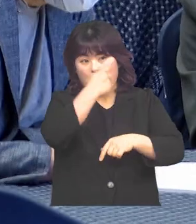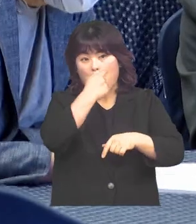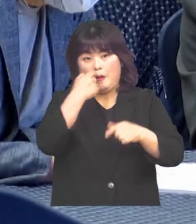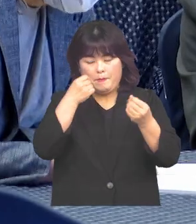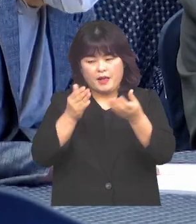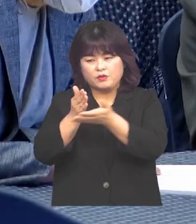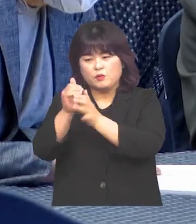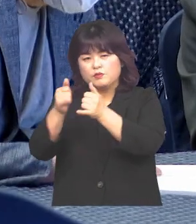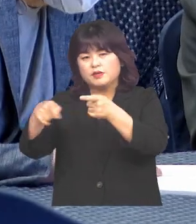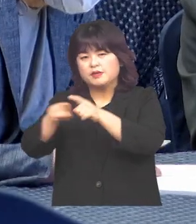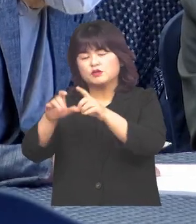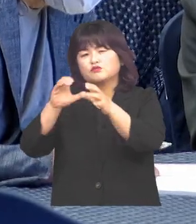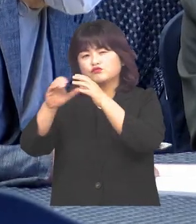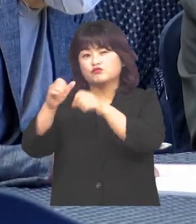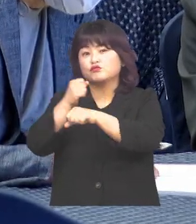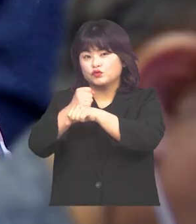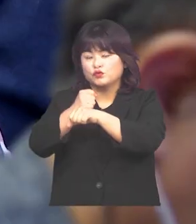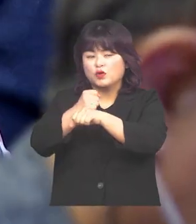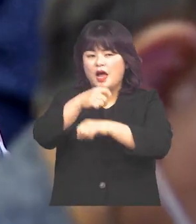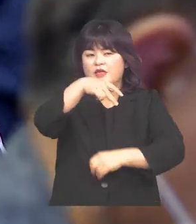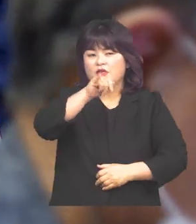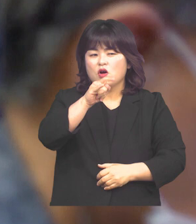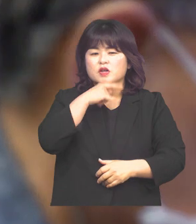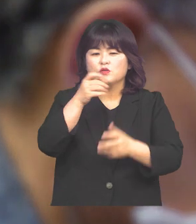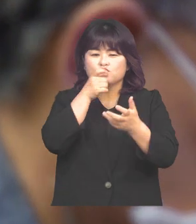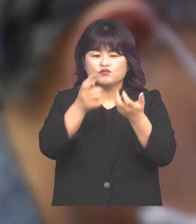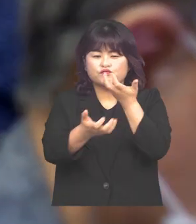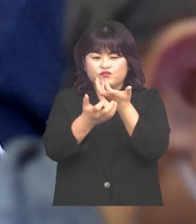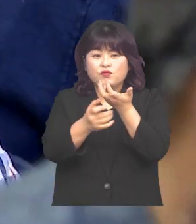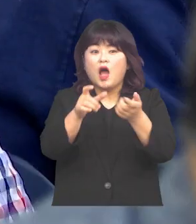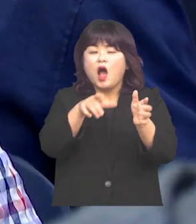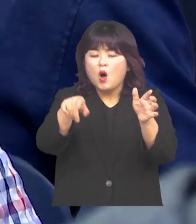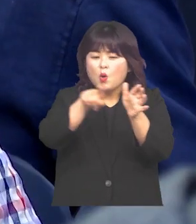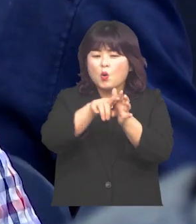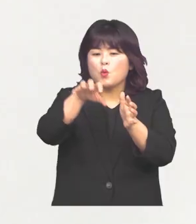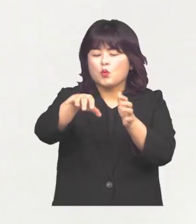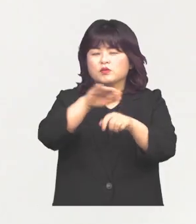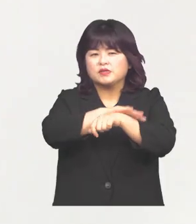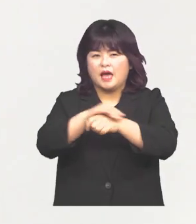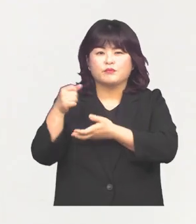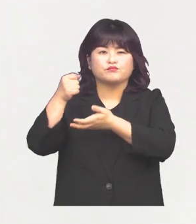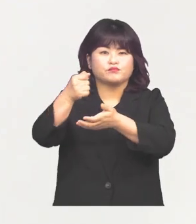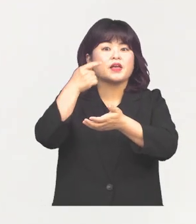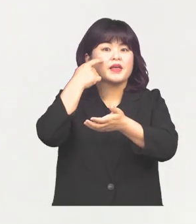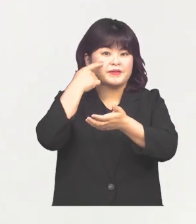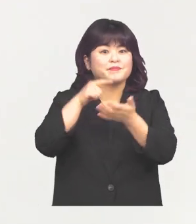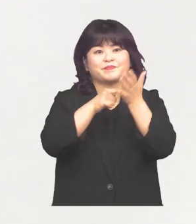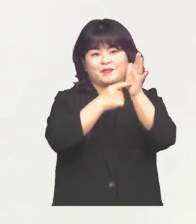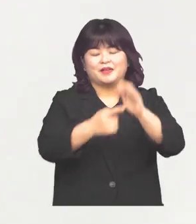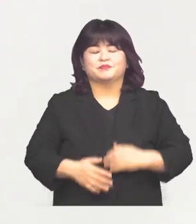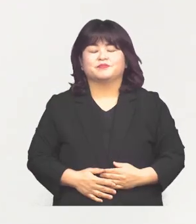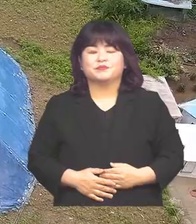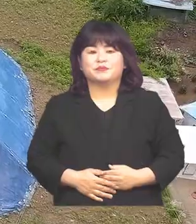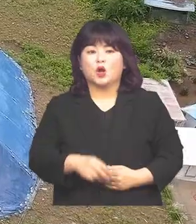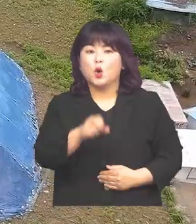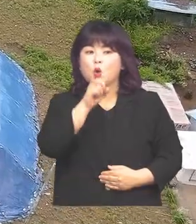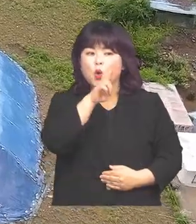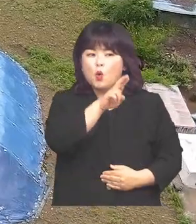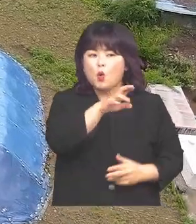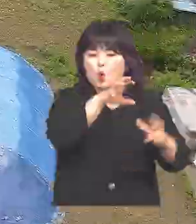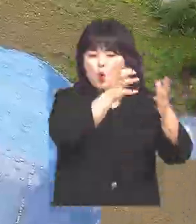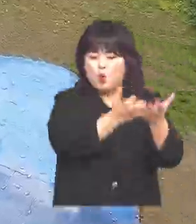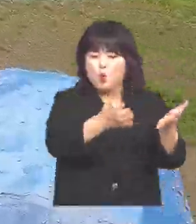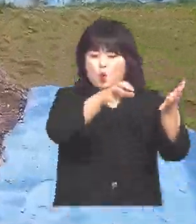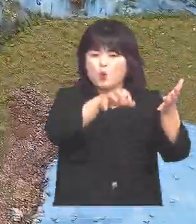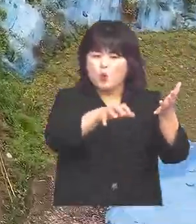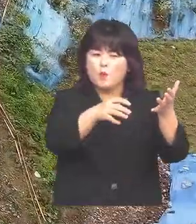전문가 여러분과 소통하면서 용인설이 고려백자 요지를 잘 가꿔나가도록 하겠다고 말했습니다. 설이 고려백자